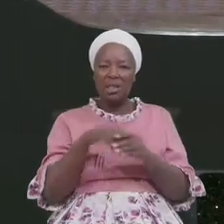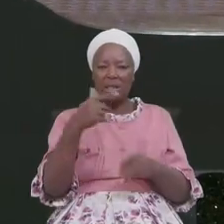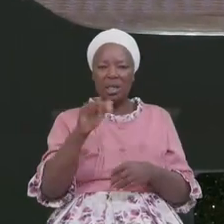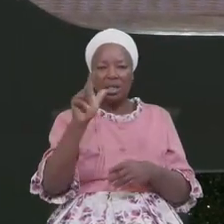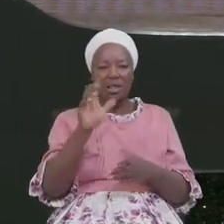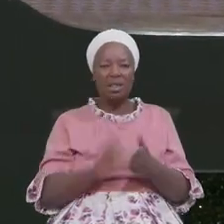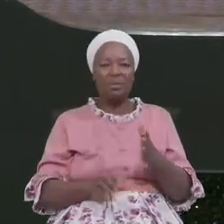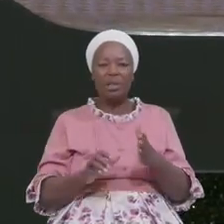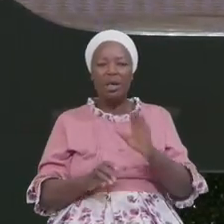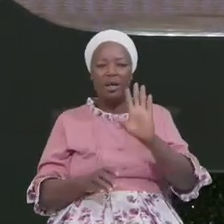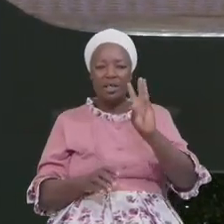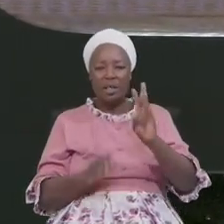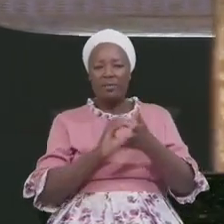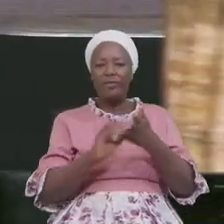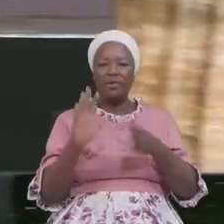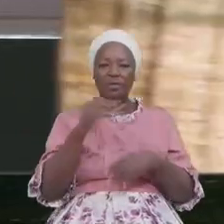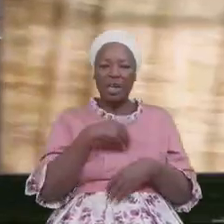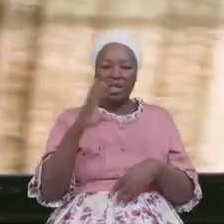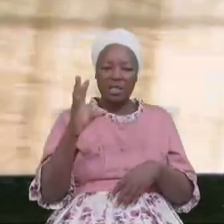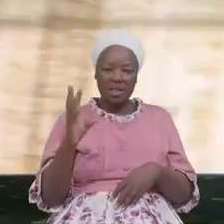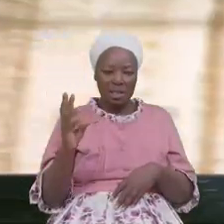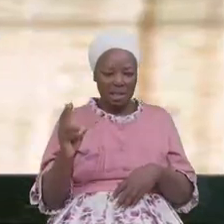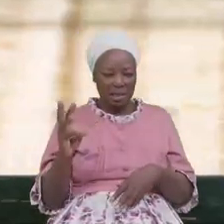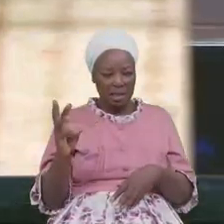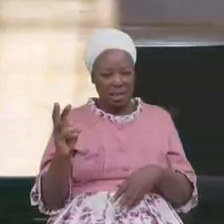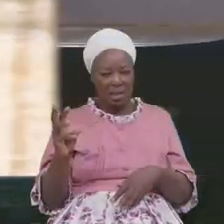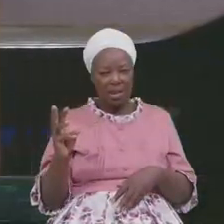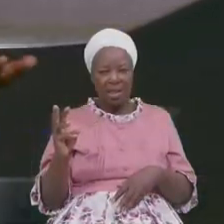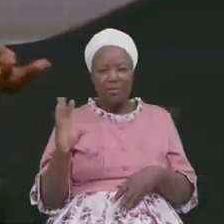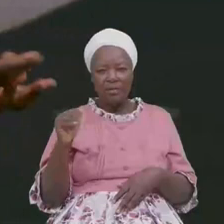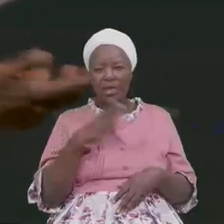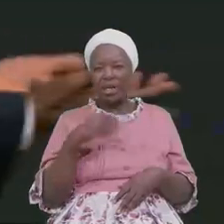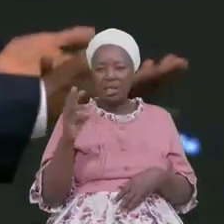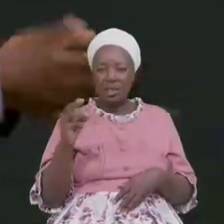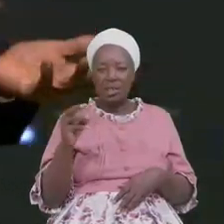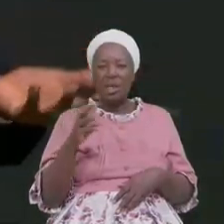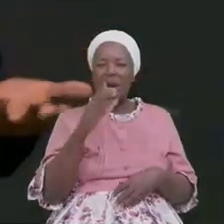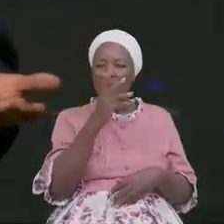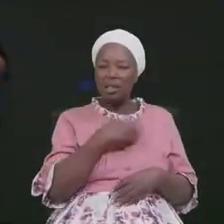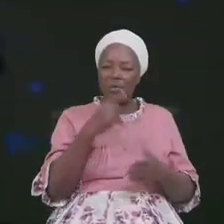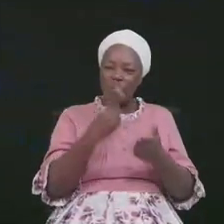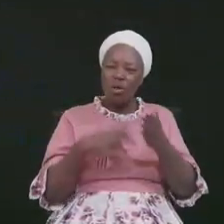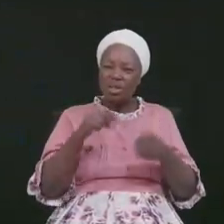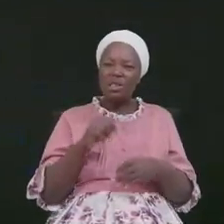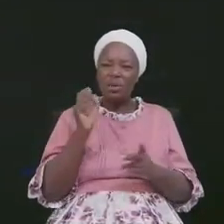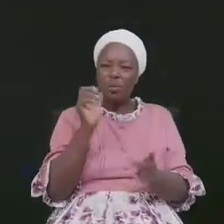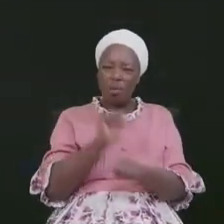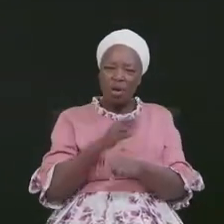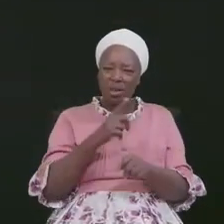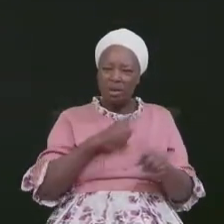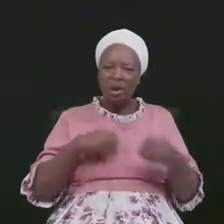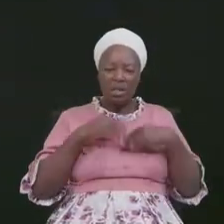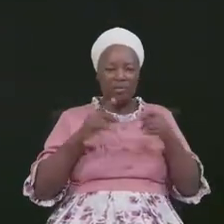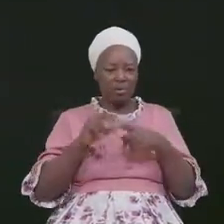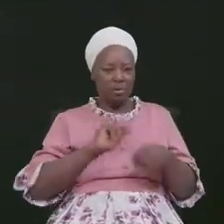ministère qu'il nous a donné? Parce qu'il nous a donné sa parole. Et qu'est-ce qu'il veut que nous fassions? Voyons